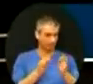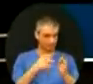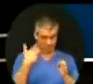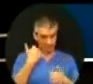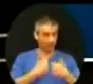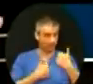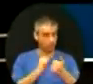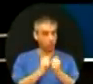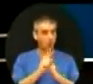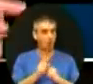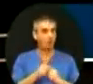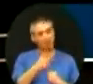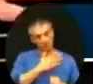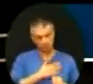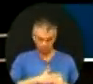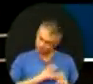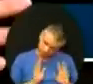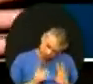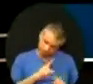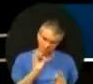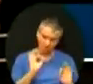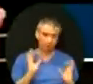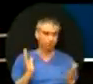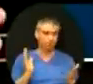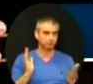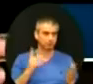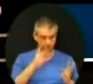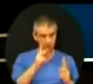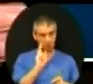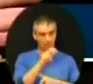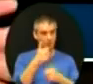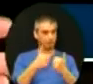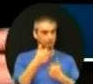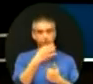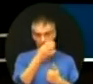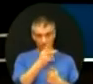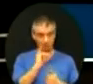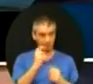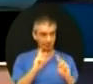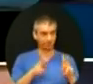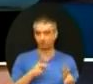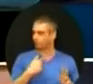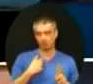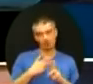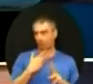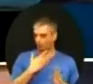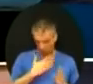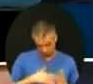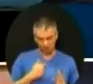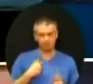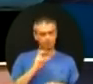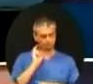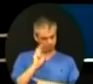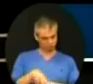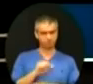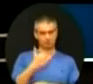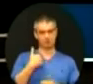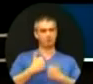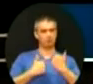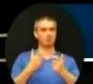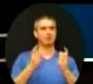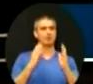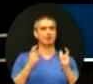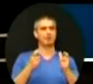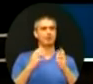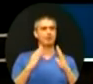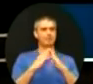תהיה התמודדות או לא? זה שאת רוצה, 100%. את יכולה להתמודד, אבל השאלה אם זה יתאפשר. לא, אני לא רק רוצה, אני מתמודדת. הבית